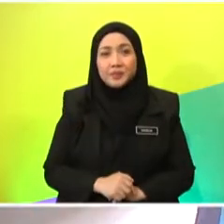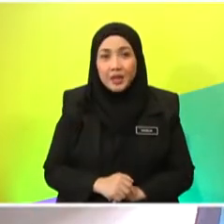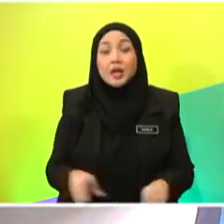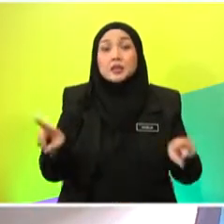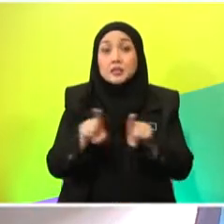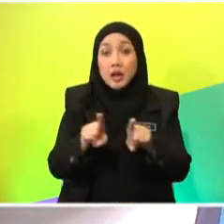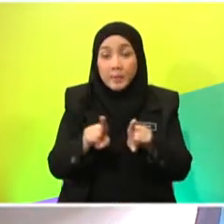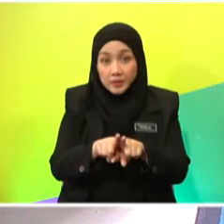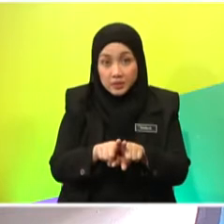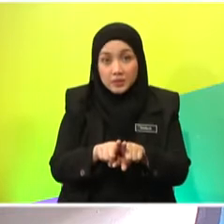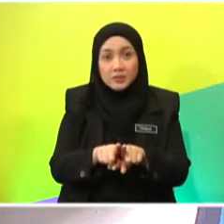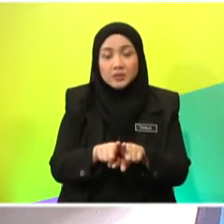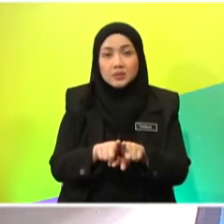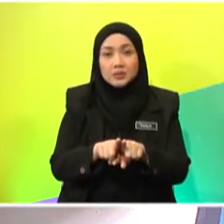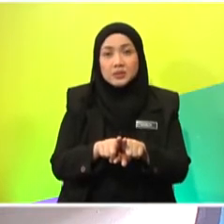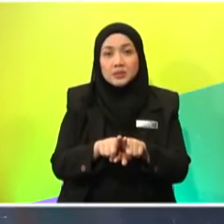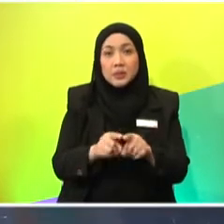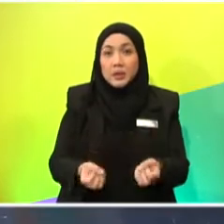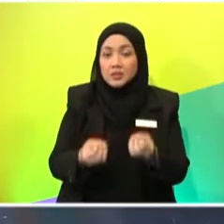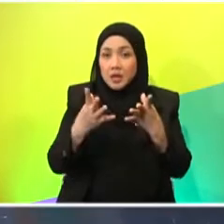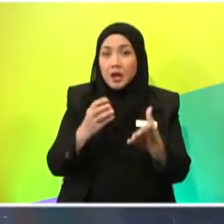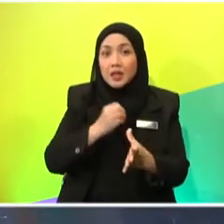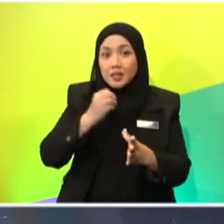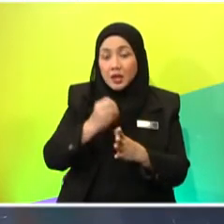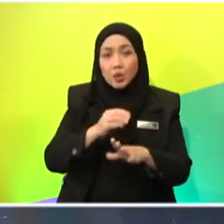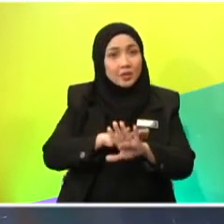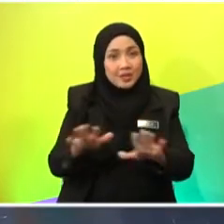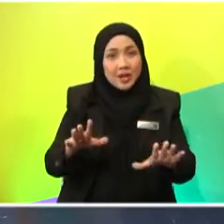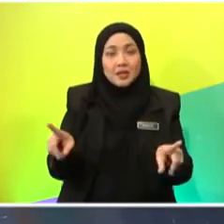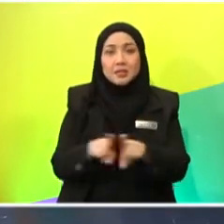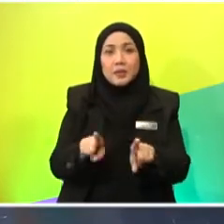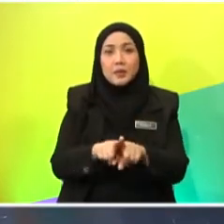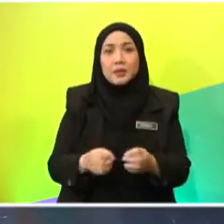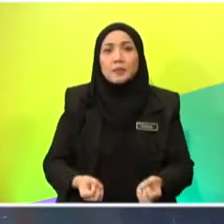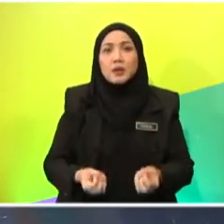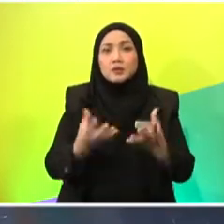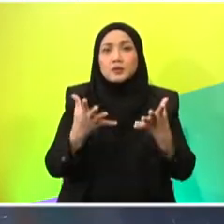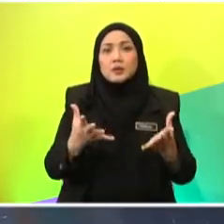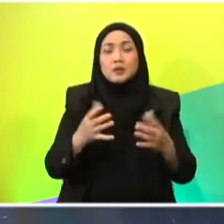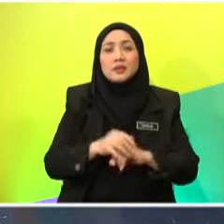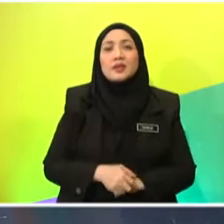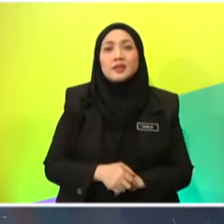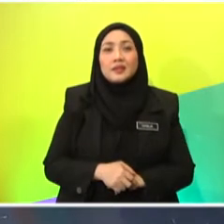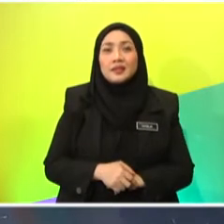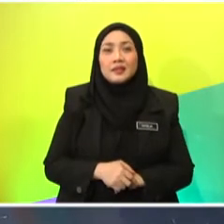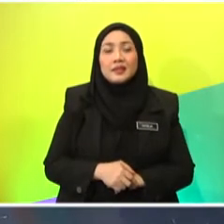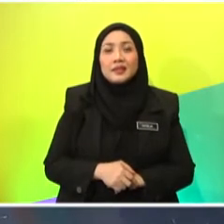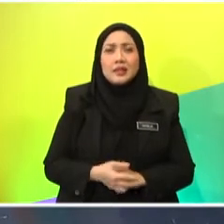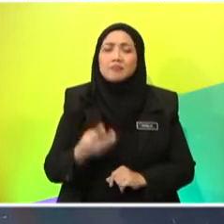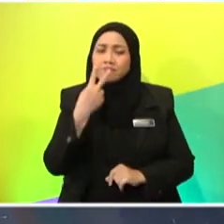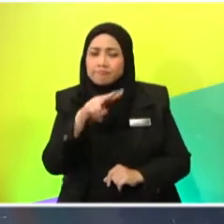atau tidak sama banyak kucing One Piece nampak sesuatu Nanti gua pemain